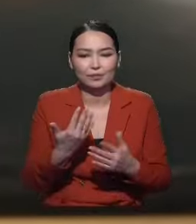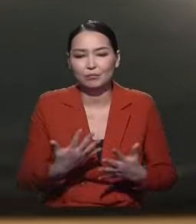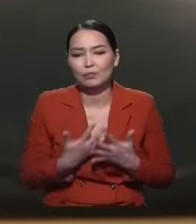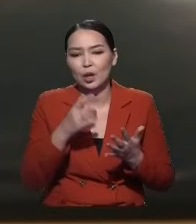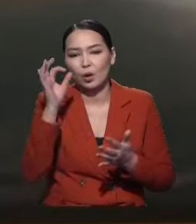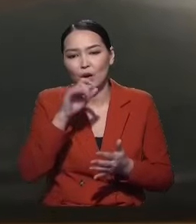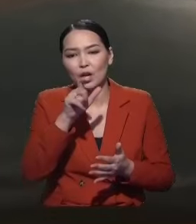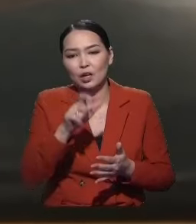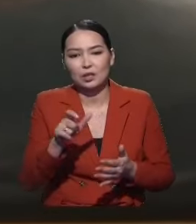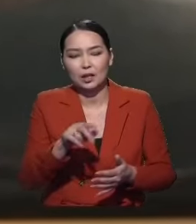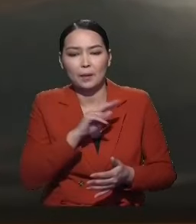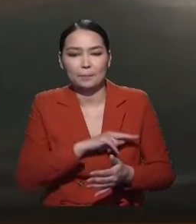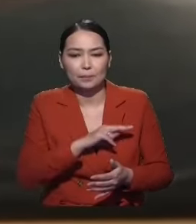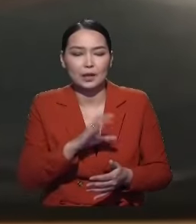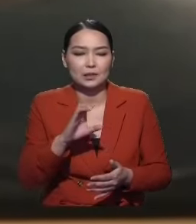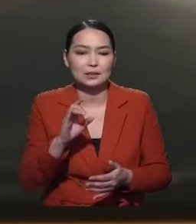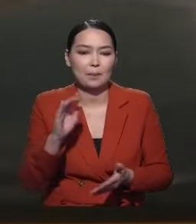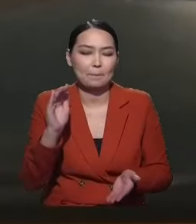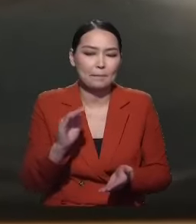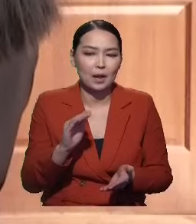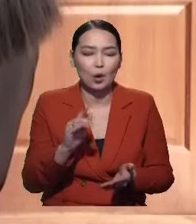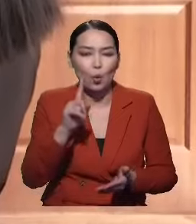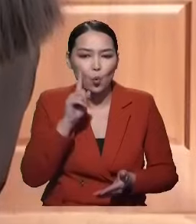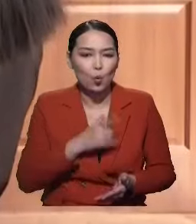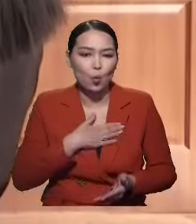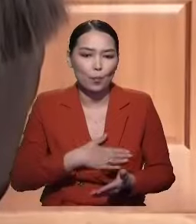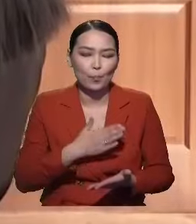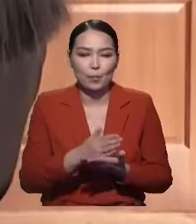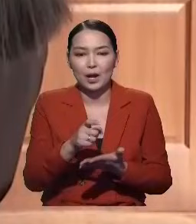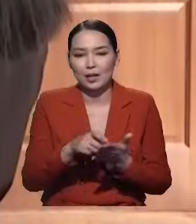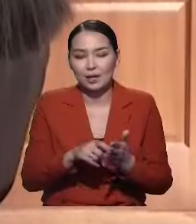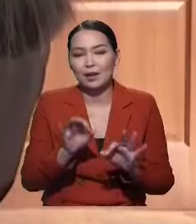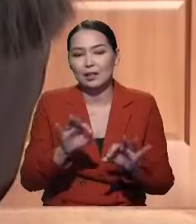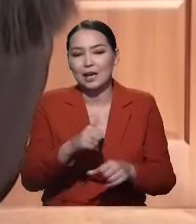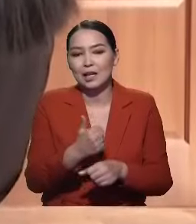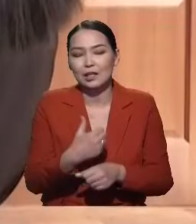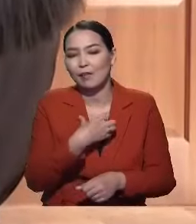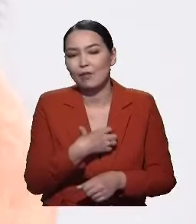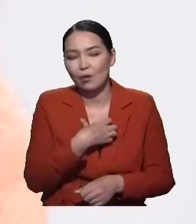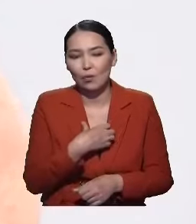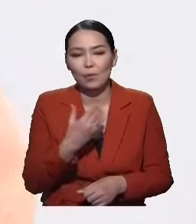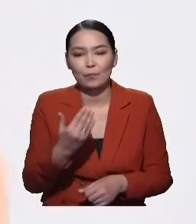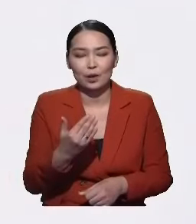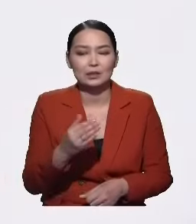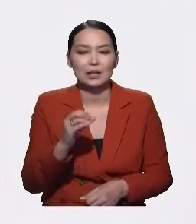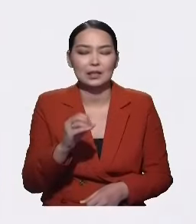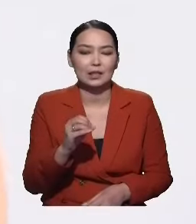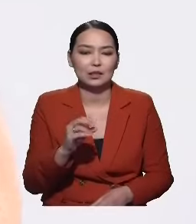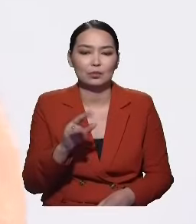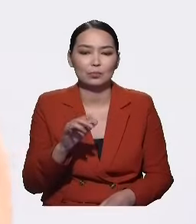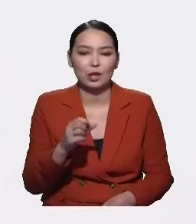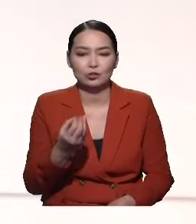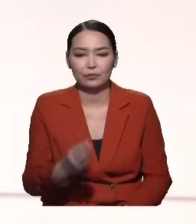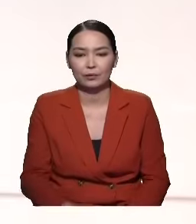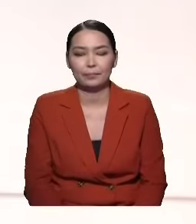человеке. Работа с маленьким актером доставила удовольствие, делится исполнитель главной роли в новелле Еркан Губашев. Мы с